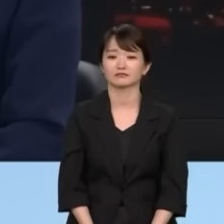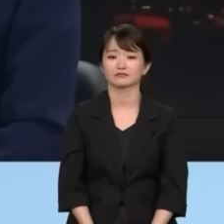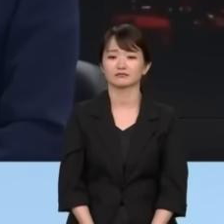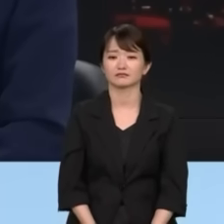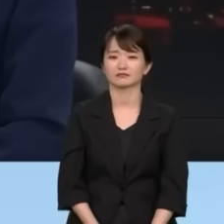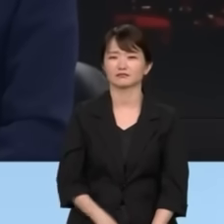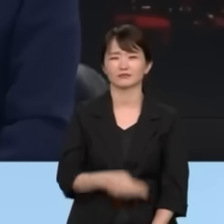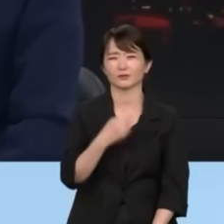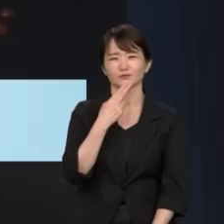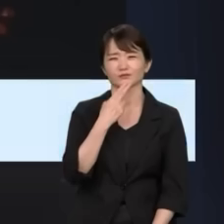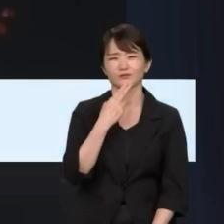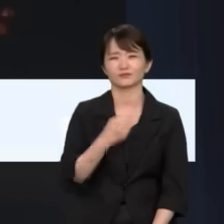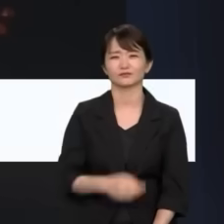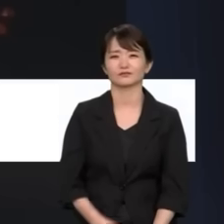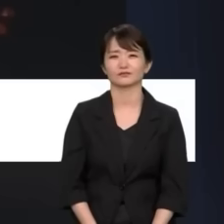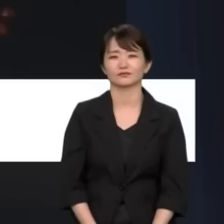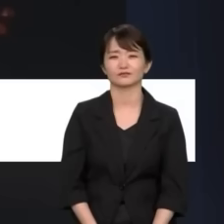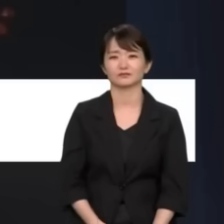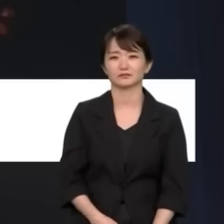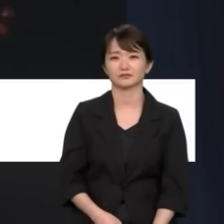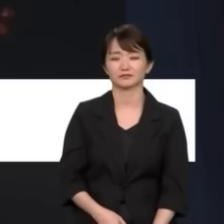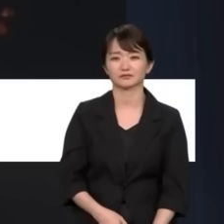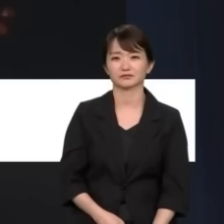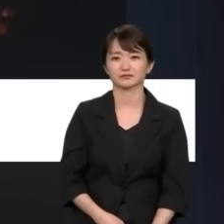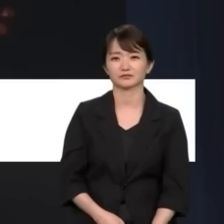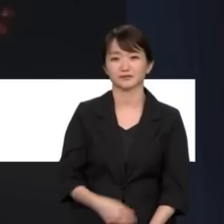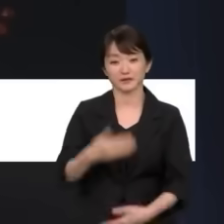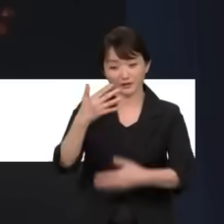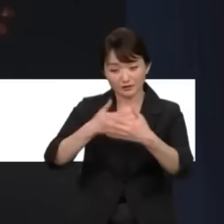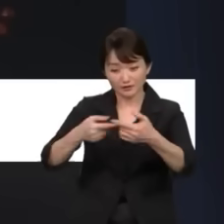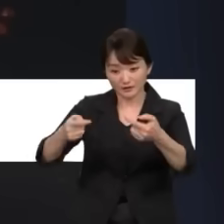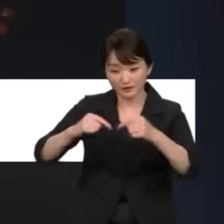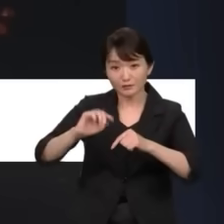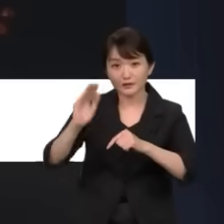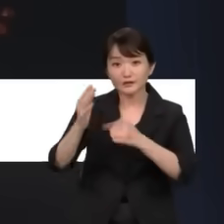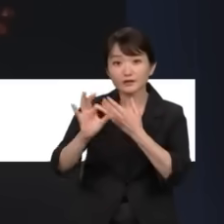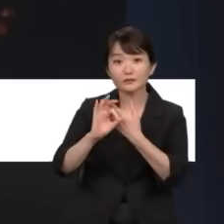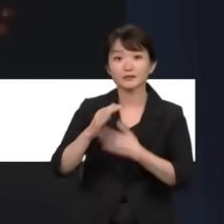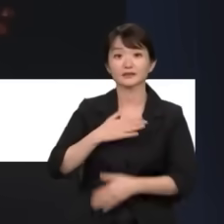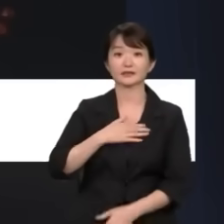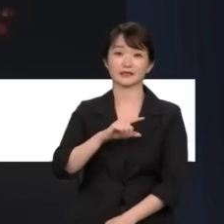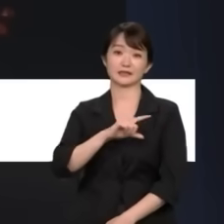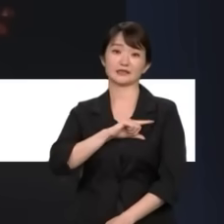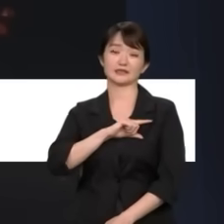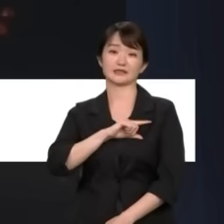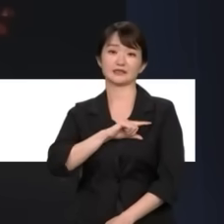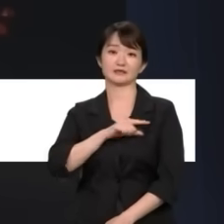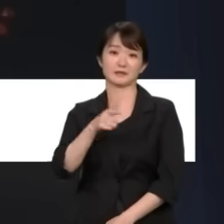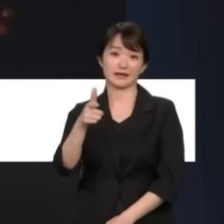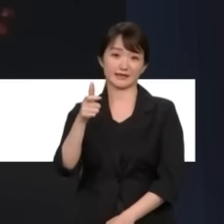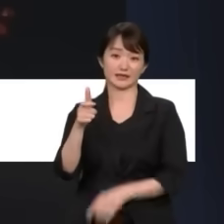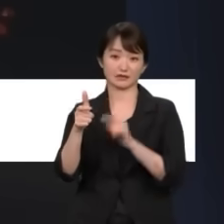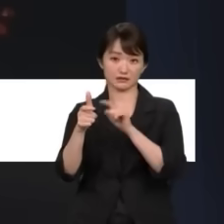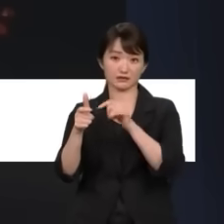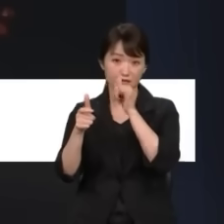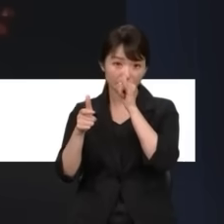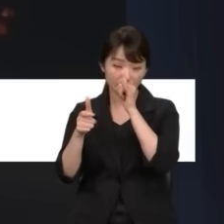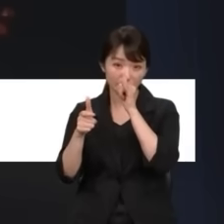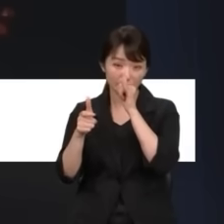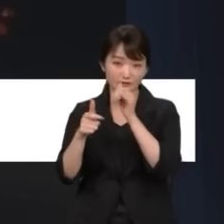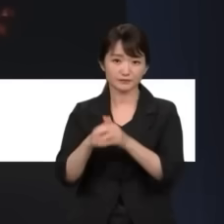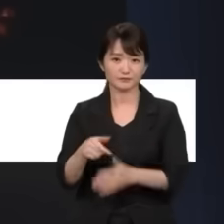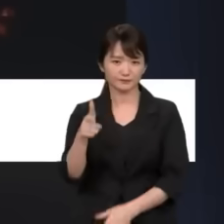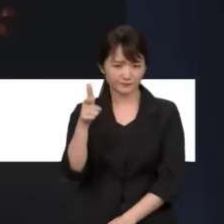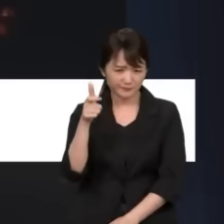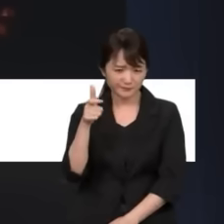그런 건 없고요네 하게 된다면은 제 이름의 사격이라는 꼬리표가 붙기 때문에 어